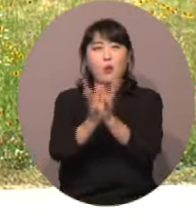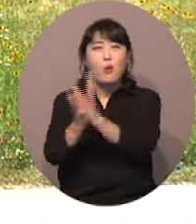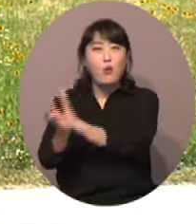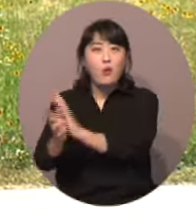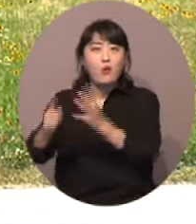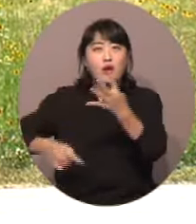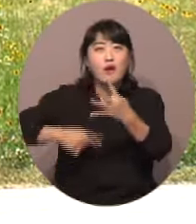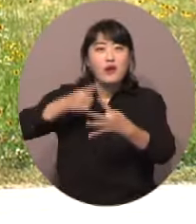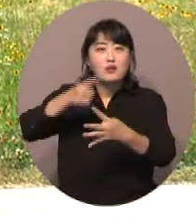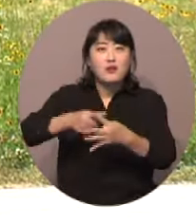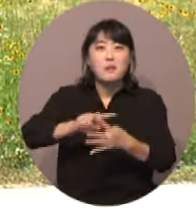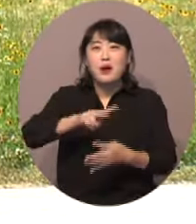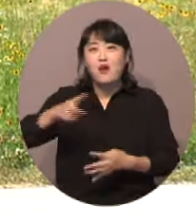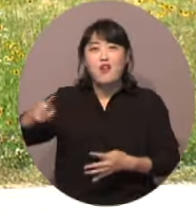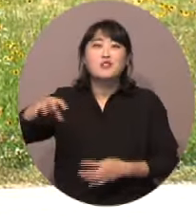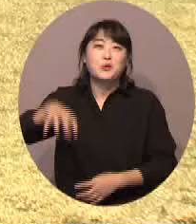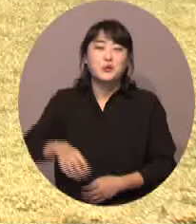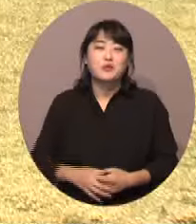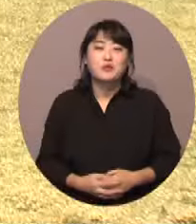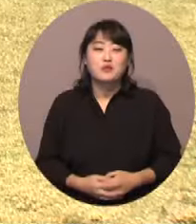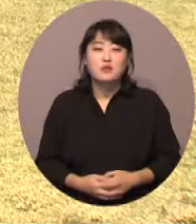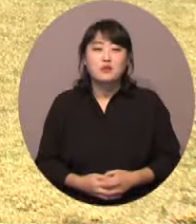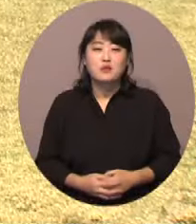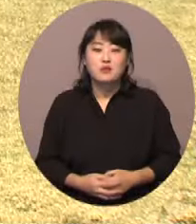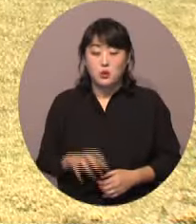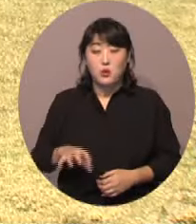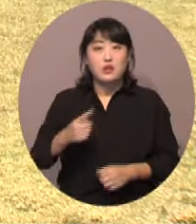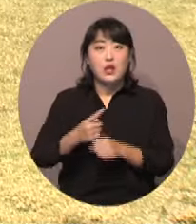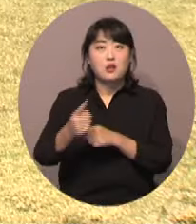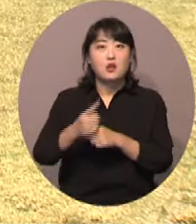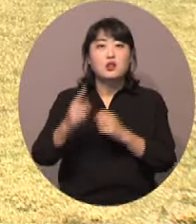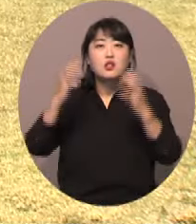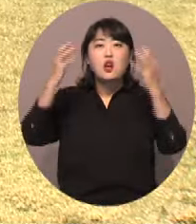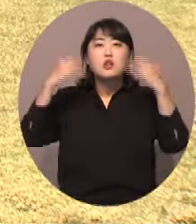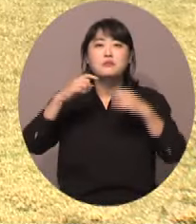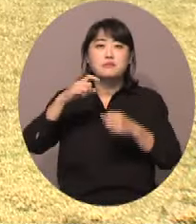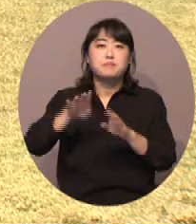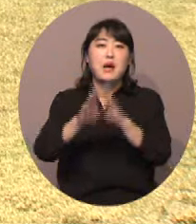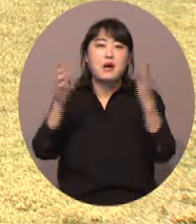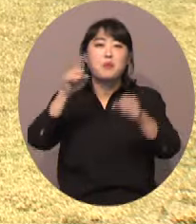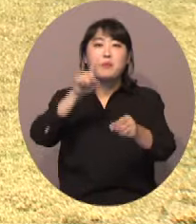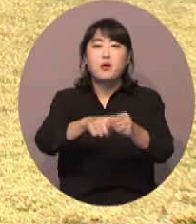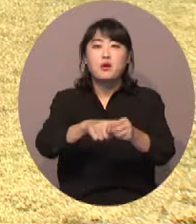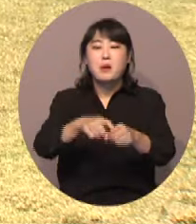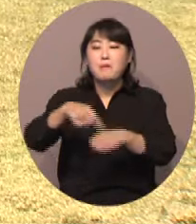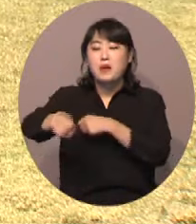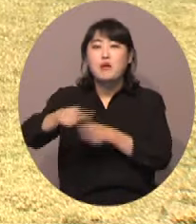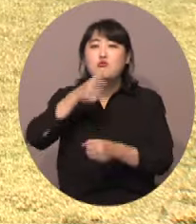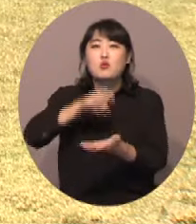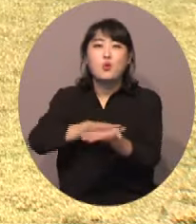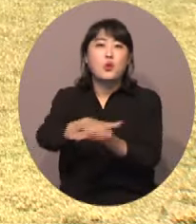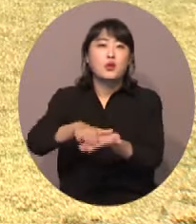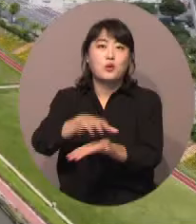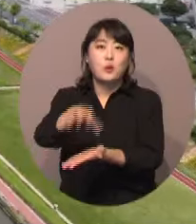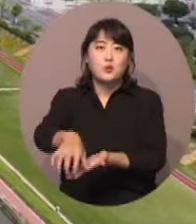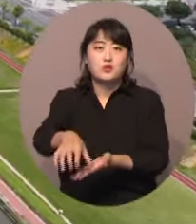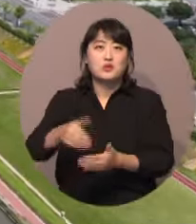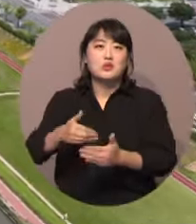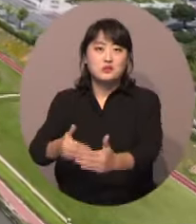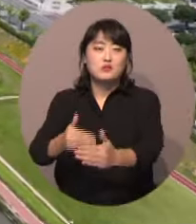락을이는 곳입니다 면 여름 개장을 목표로 야외 물놀이장 조성을 추진하고